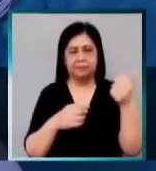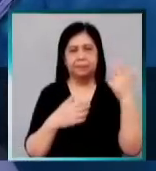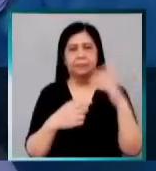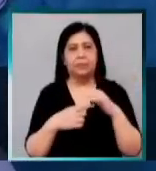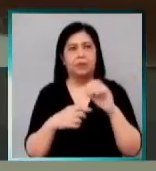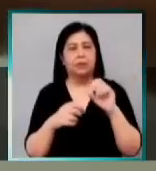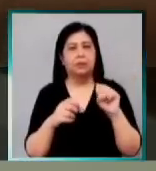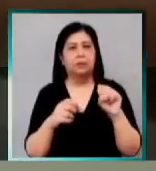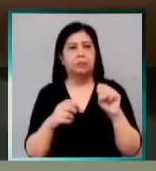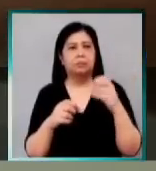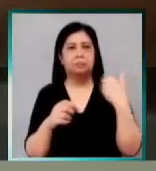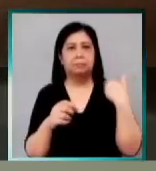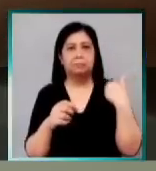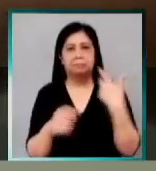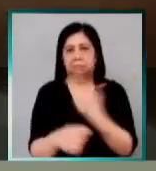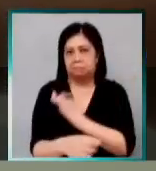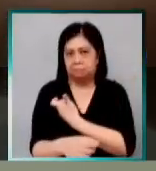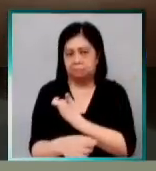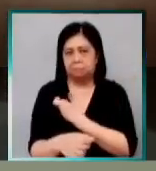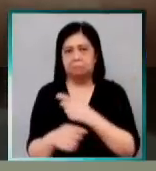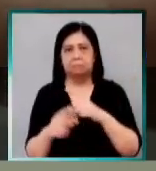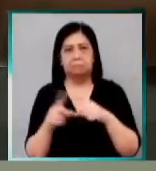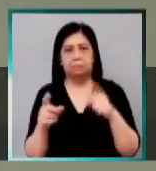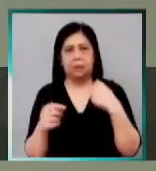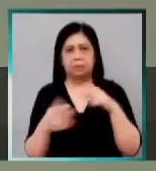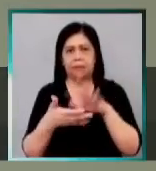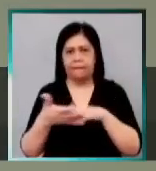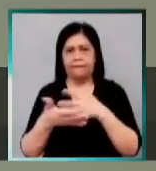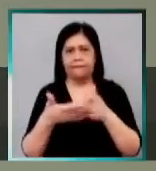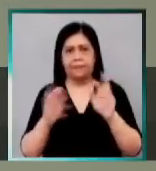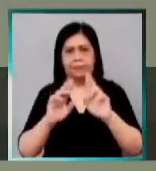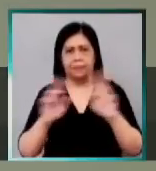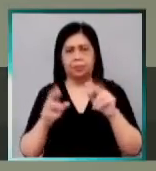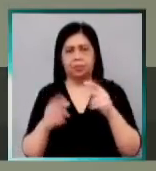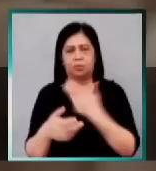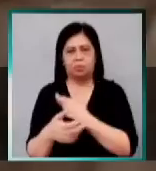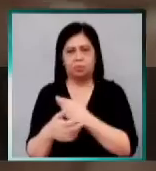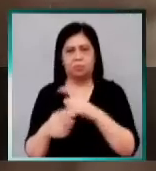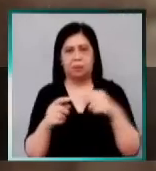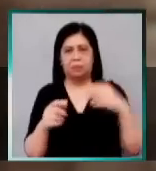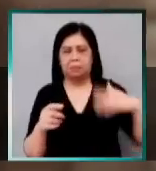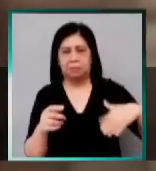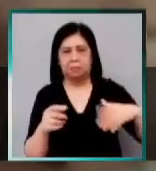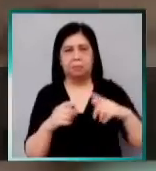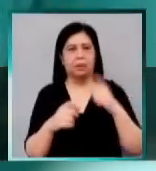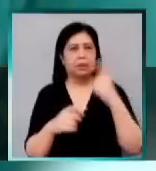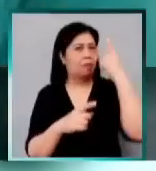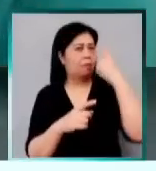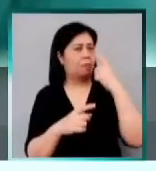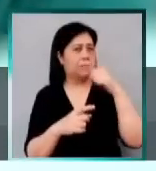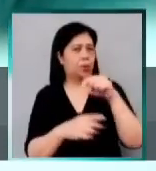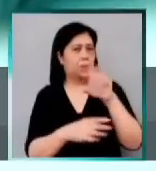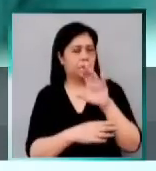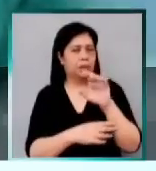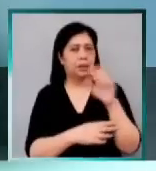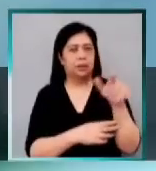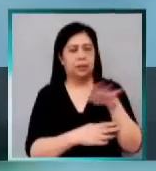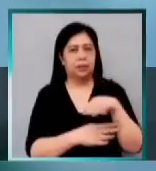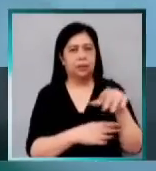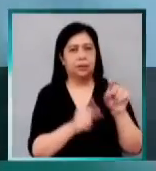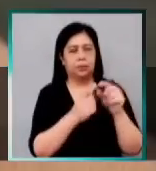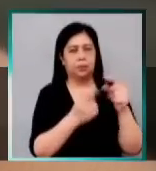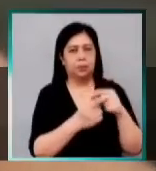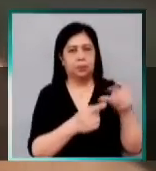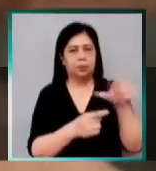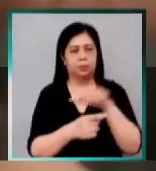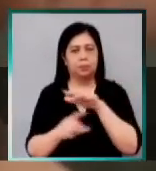sila nababakunahan bagamat pinaschedule na raw sila. Nag-swab test na kahapon ng Quezon City Epidemiology and Surveillance Unit